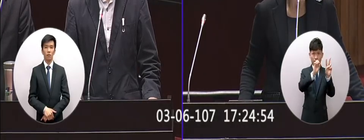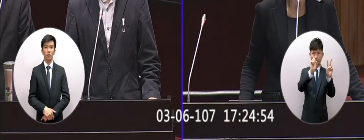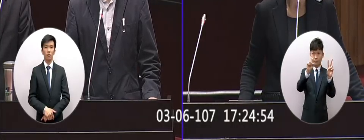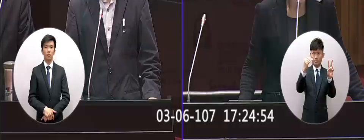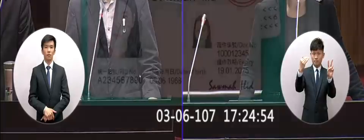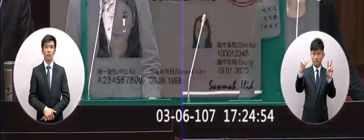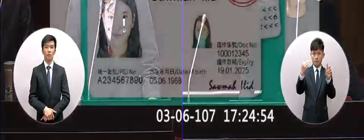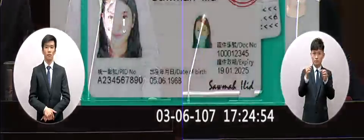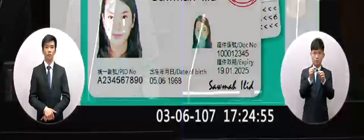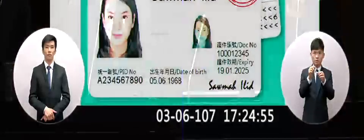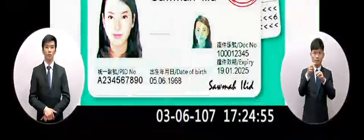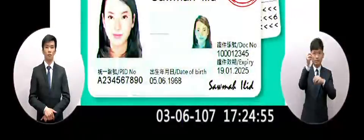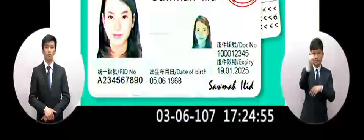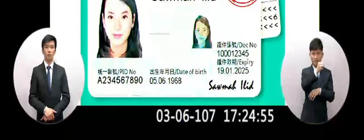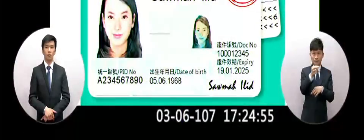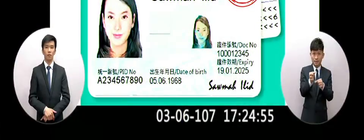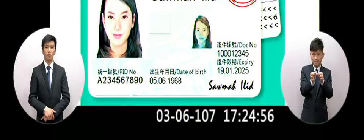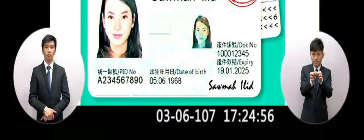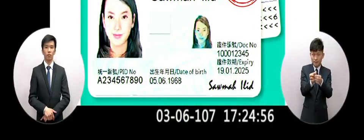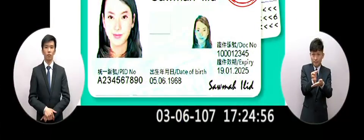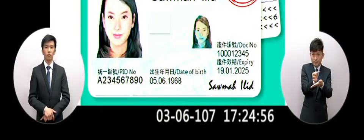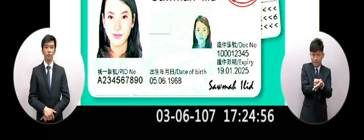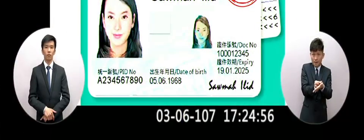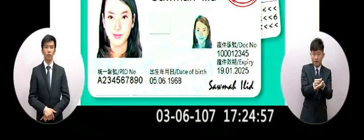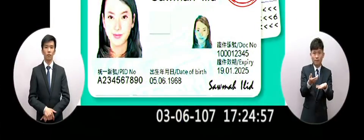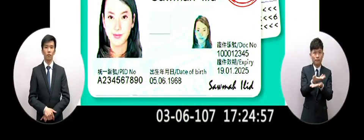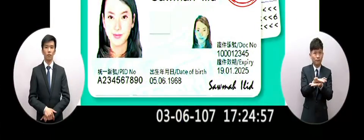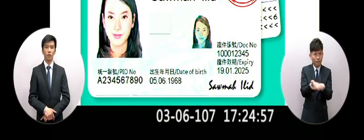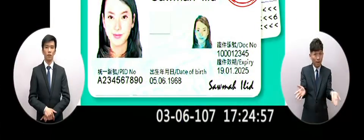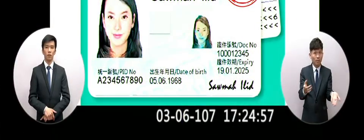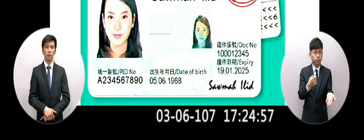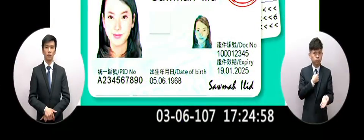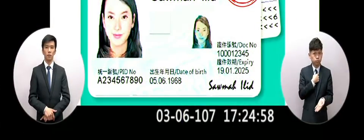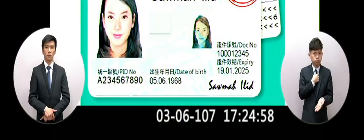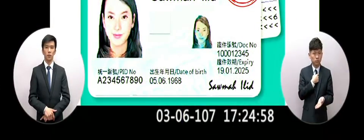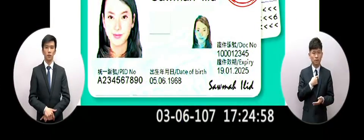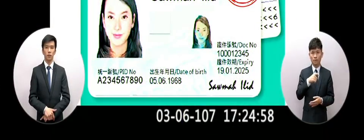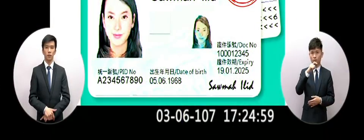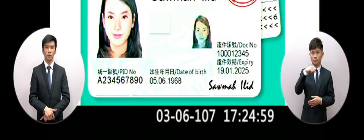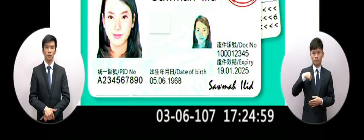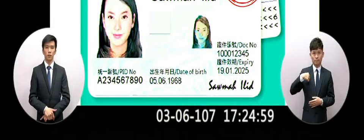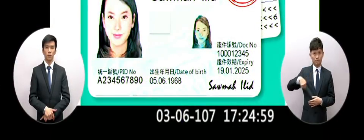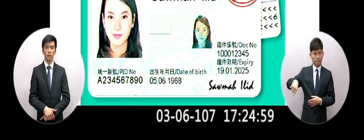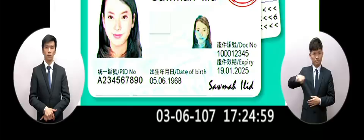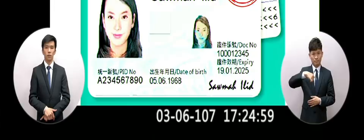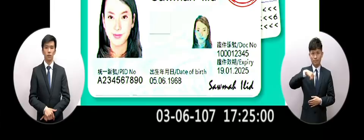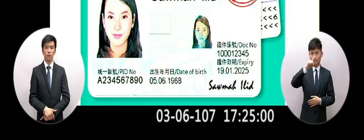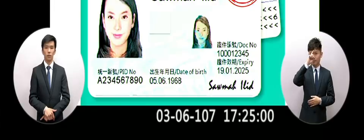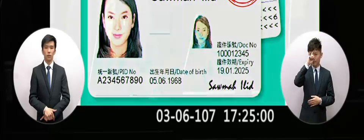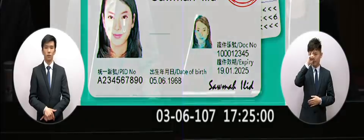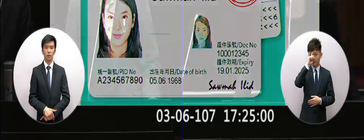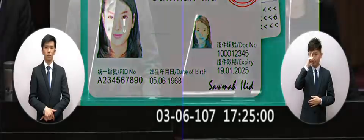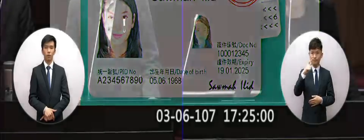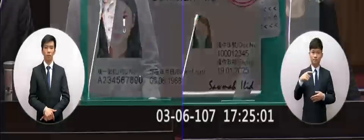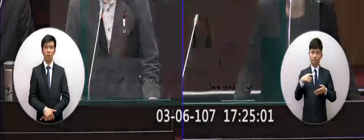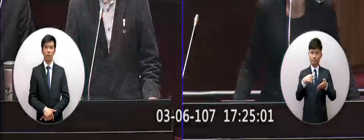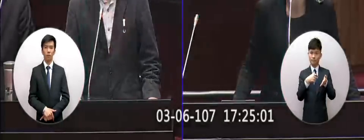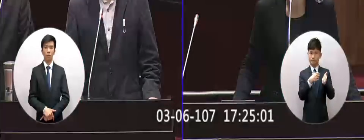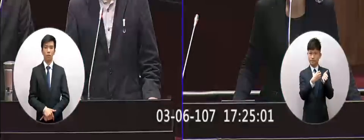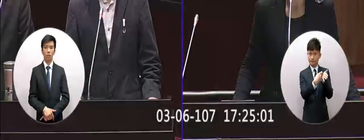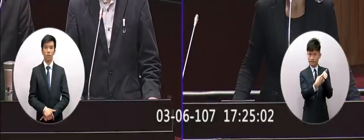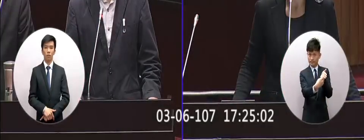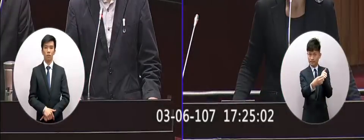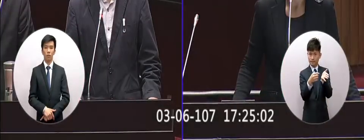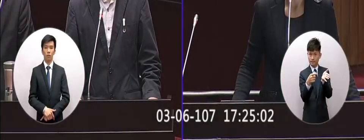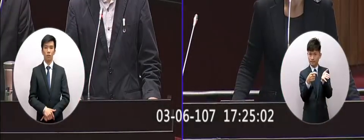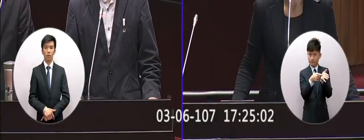晶片卡要发行的时候，我们希望可以看见这样的文字写的名字可以